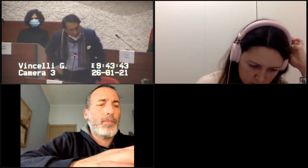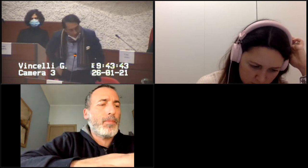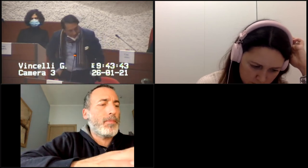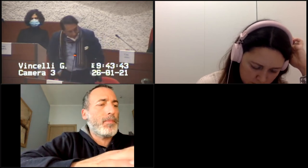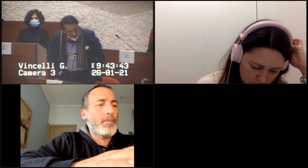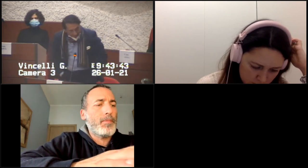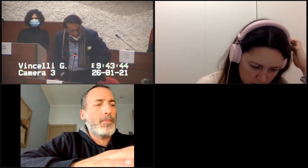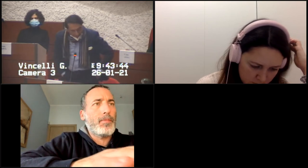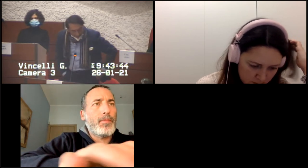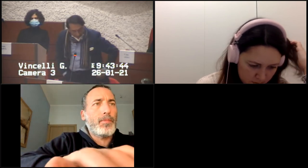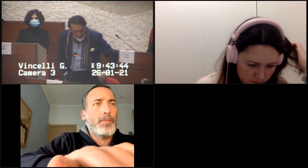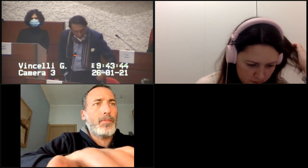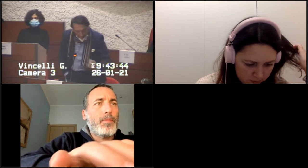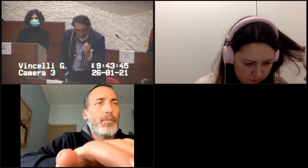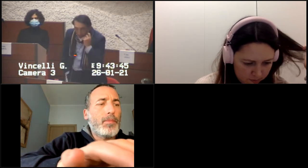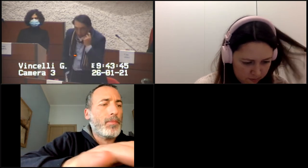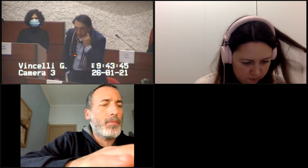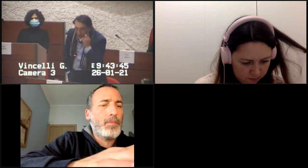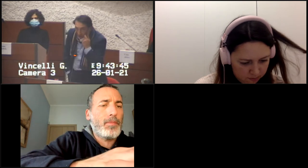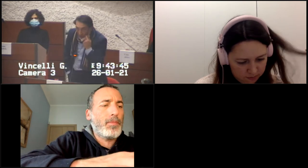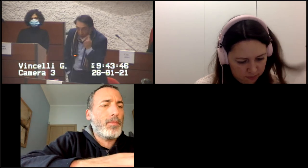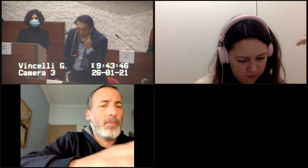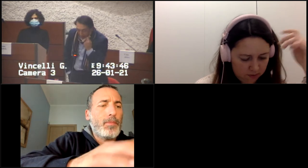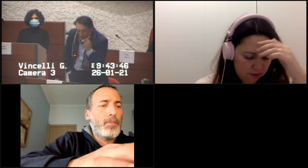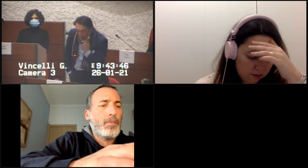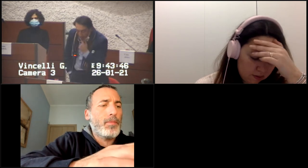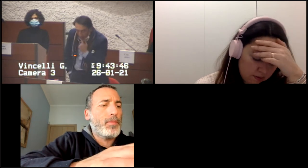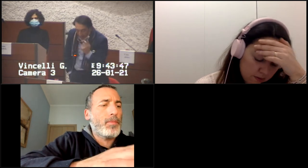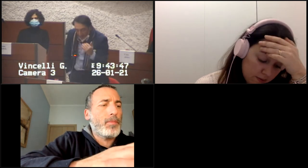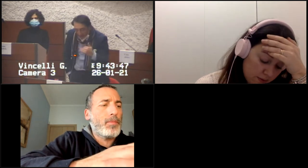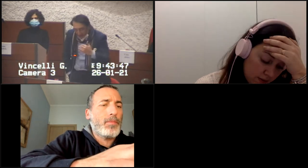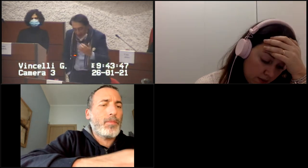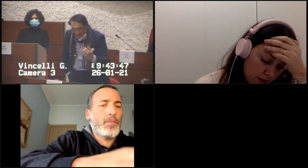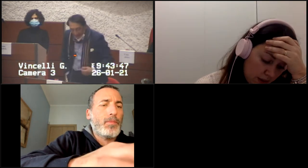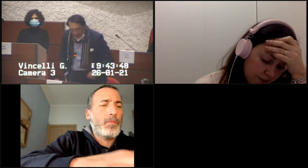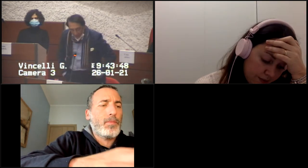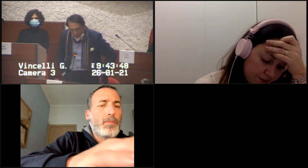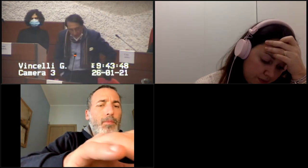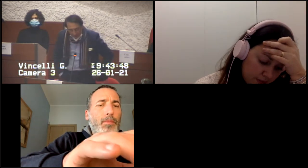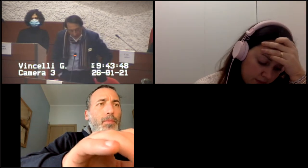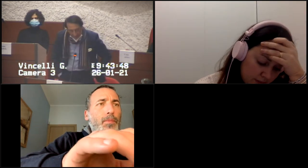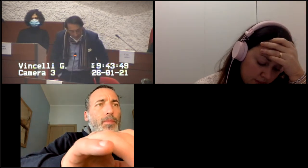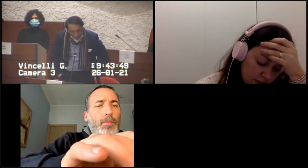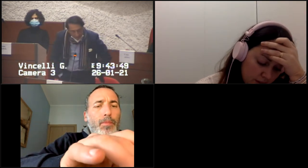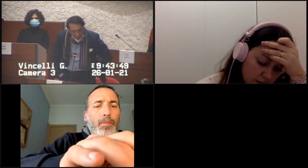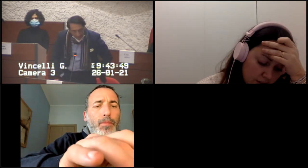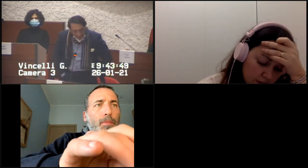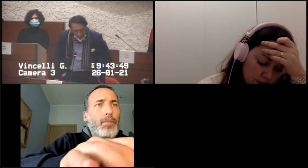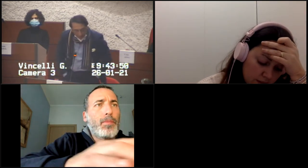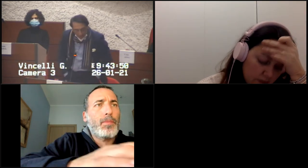ARPA, nel lontano 2005 e poi in